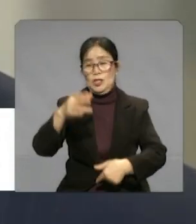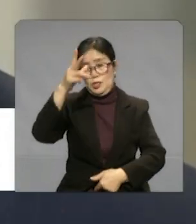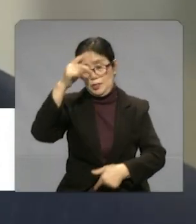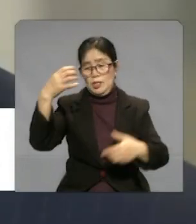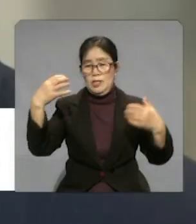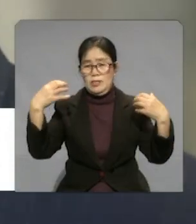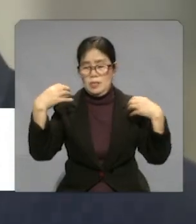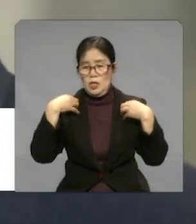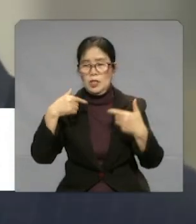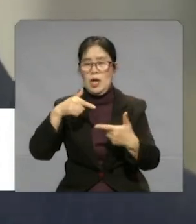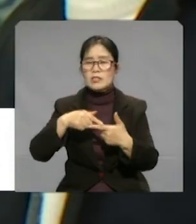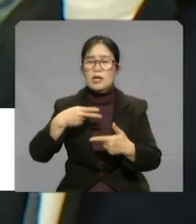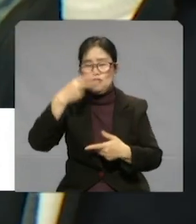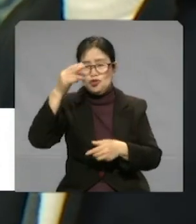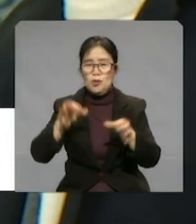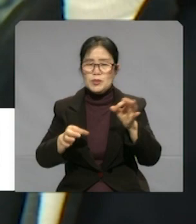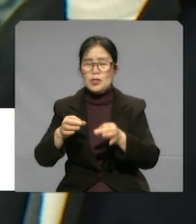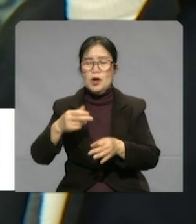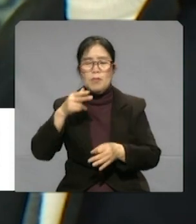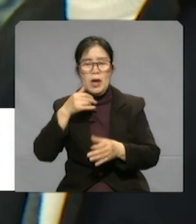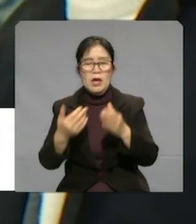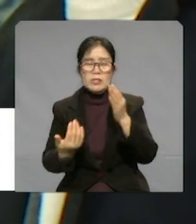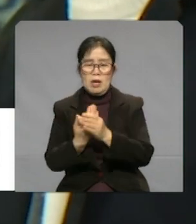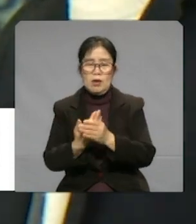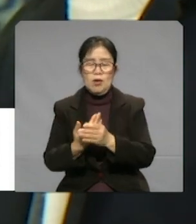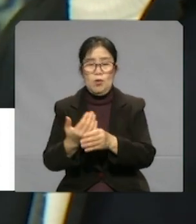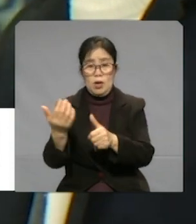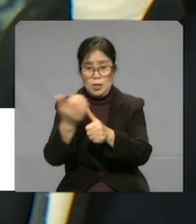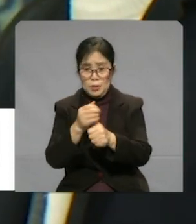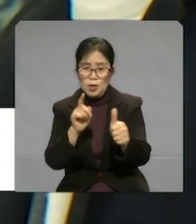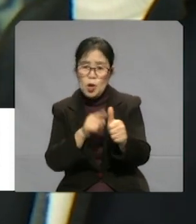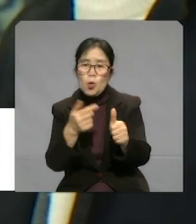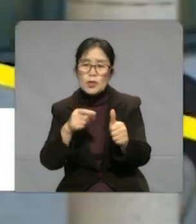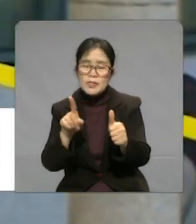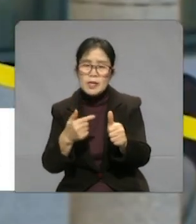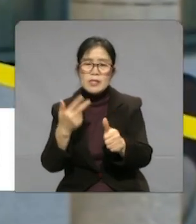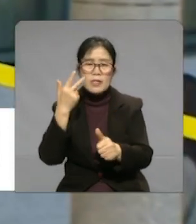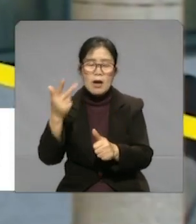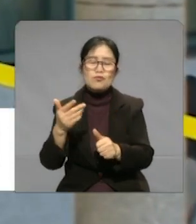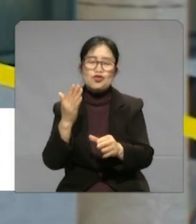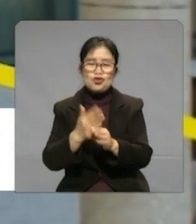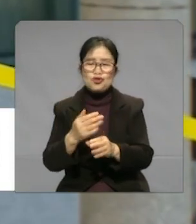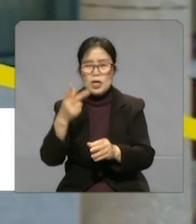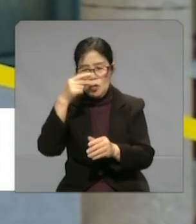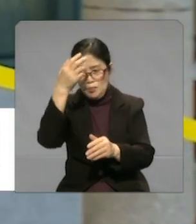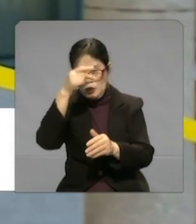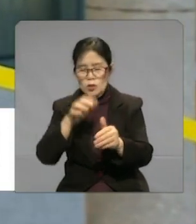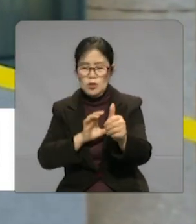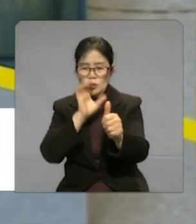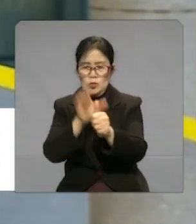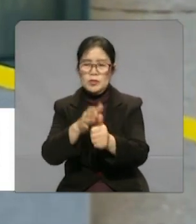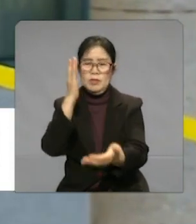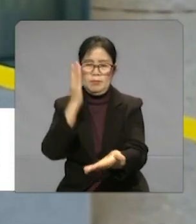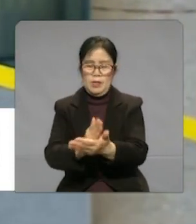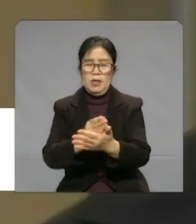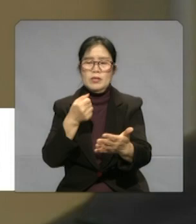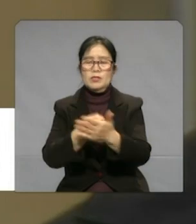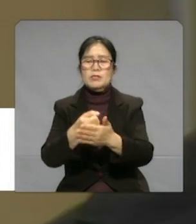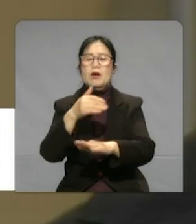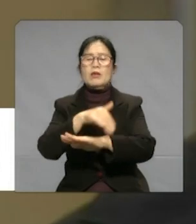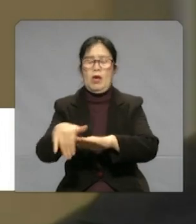마약수사계는 강남 유흥업소 마약사건 관련 입건된 권 씨에 대해 다음 주 중에 불송치 결정할 계획이라고